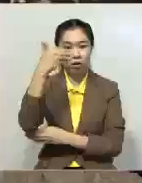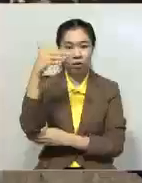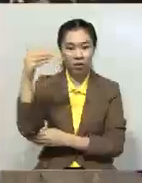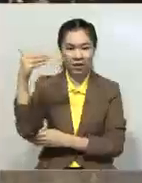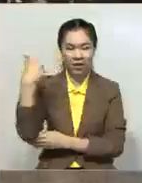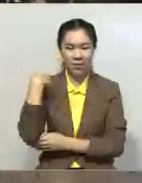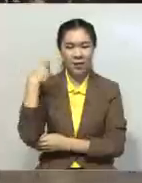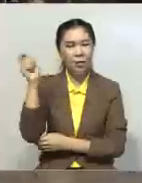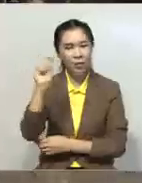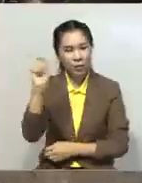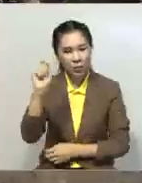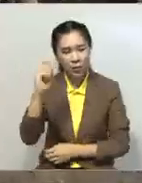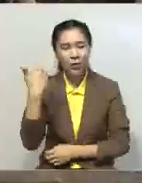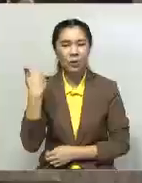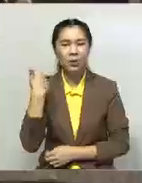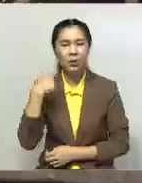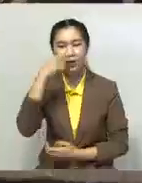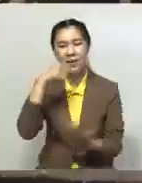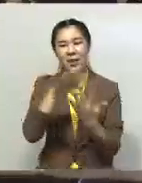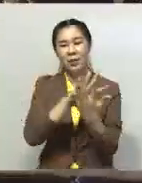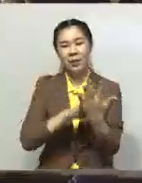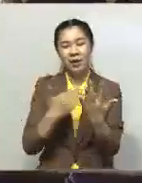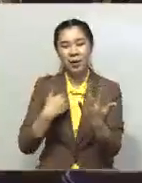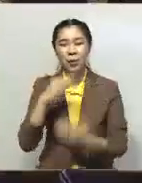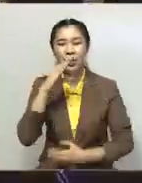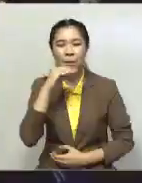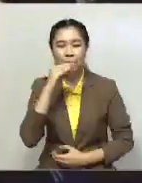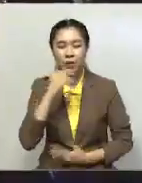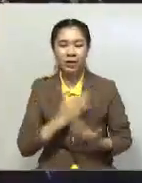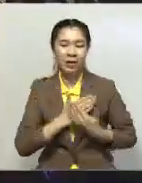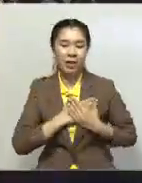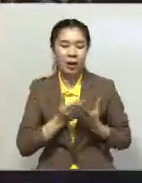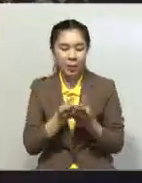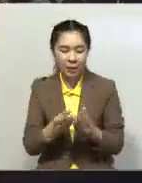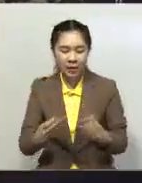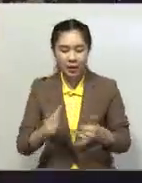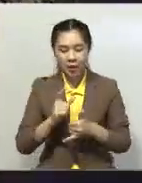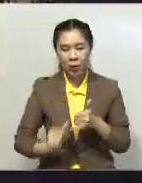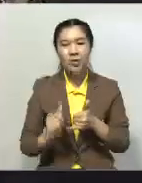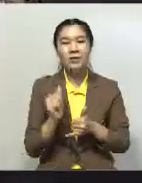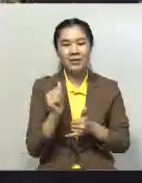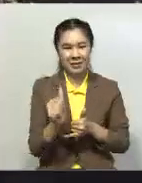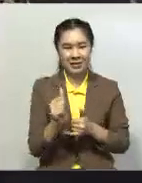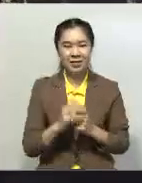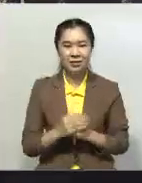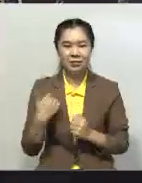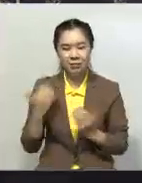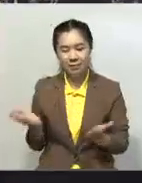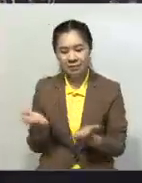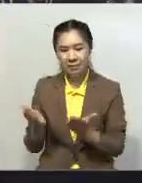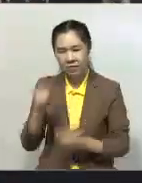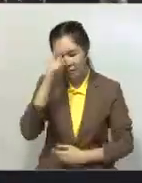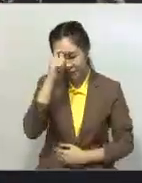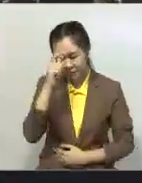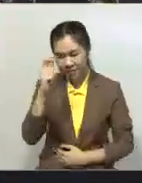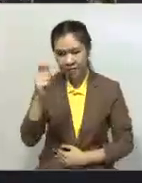าแบบนี้นะคะโบกสะบัดธงชาติไปมาและร่วมกันร้องเพลงรักแห่งแผ่นดินคนดีไม่มีวันตายเพื่อเฉลิมพระเกียรติสมเด็จพระเ